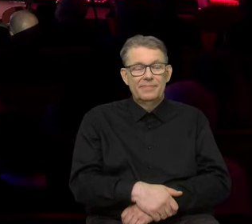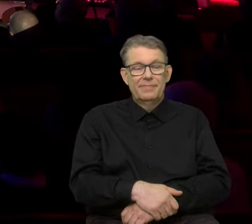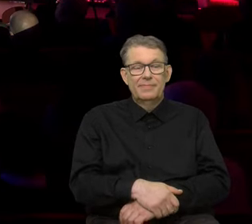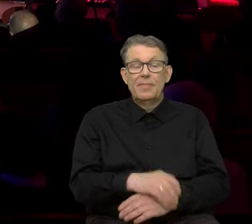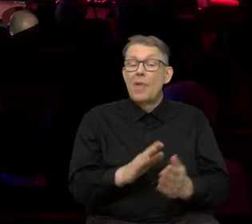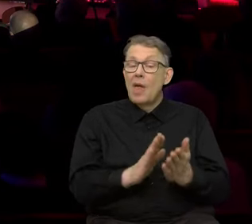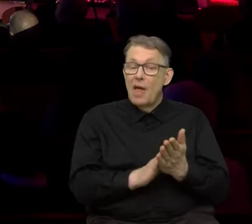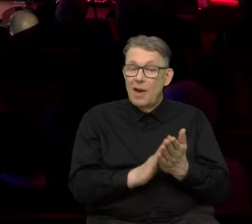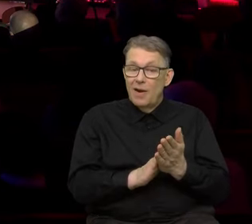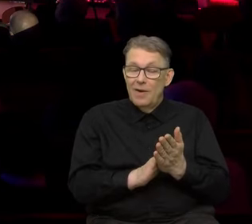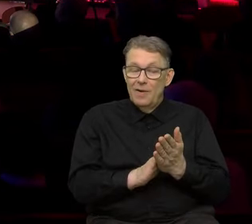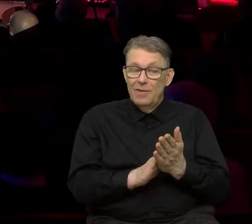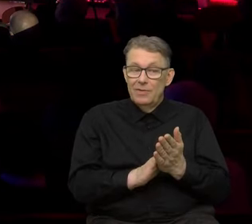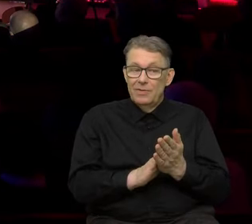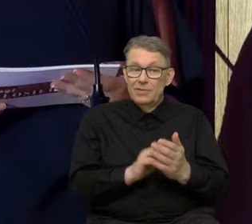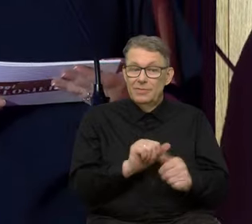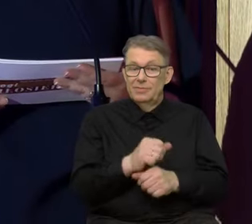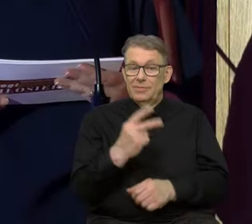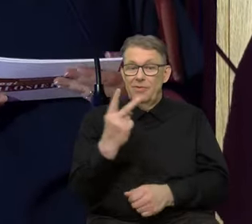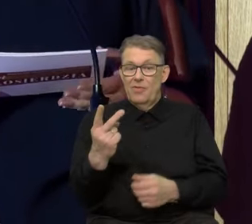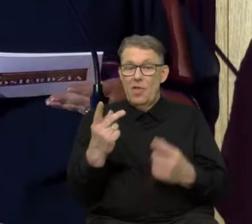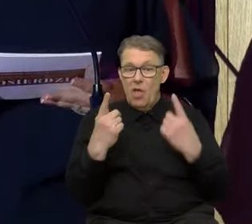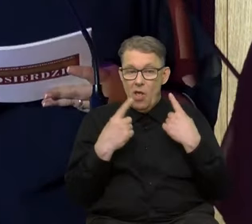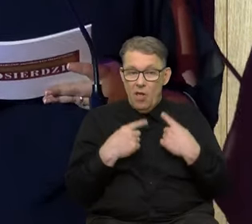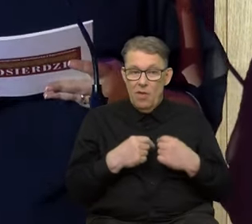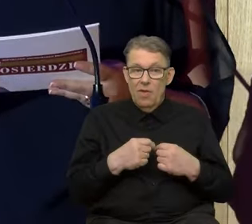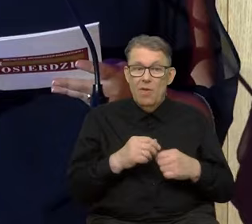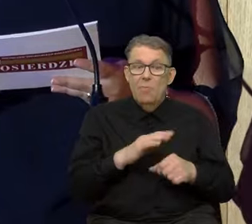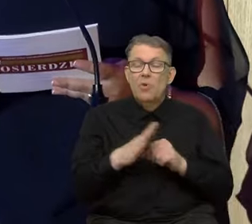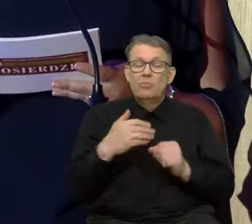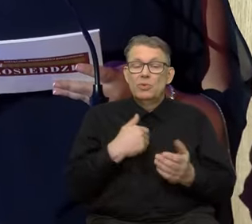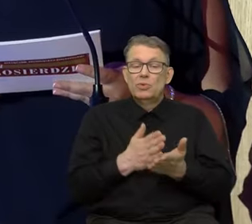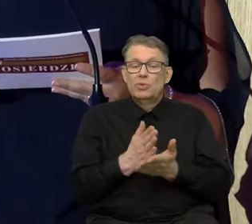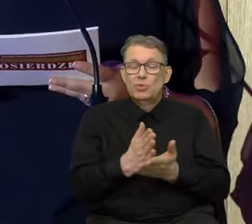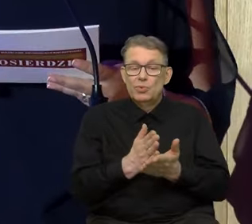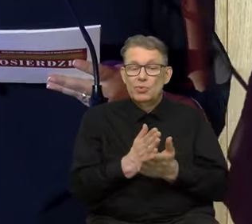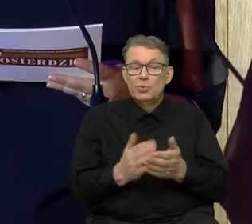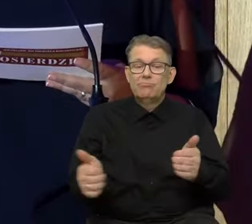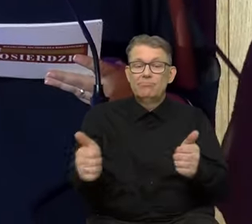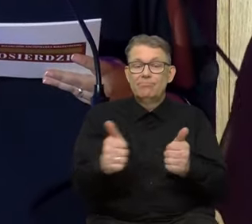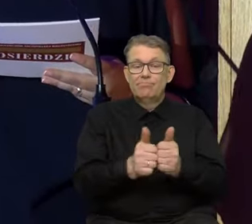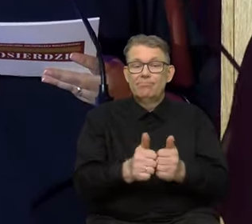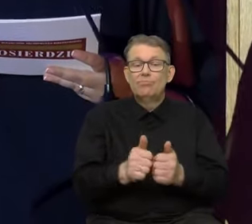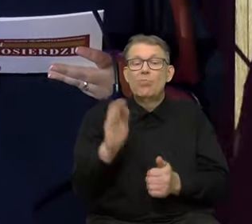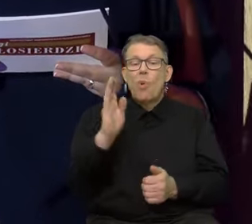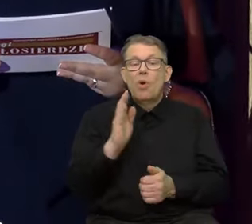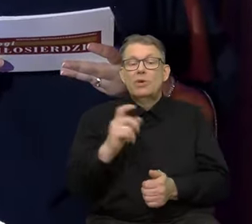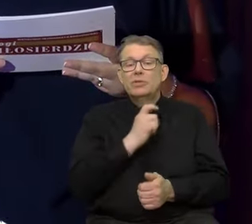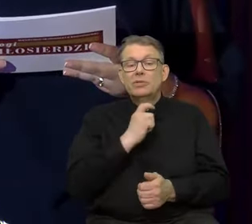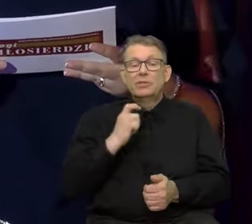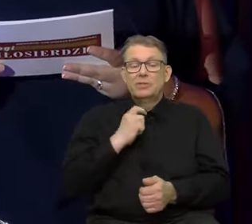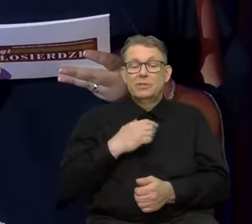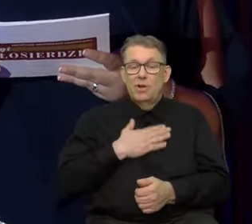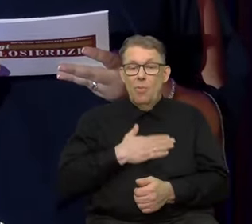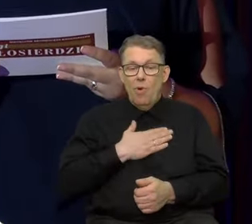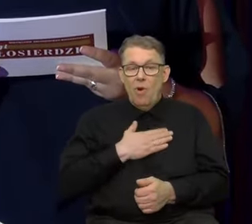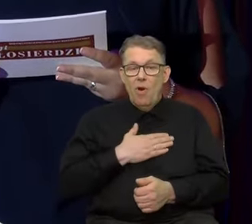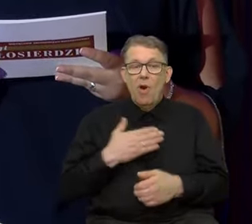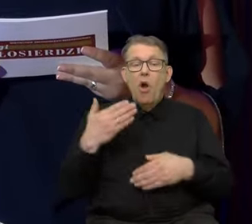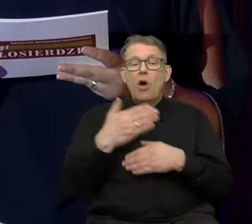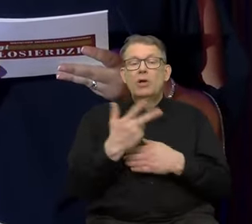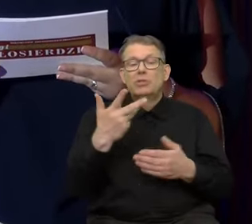Laureatki wyróżnienia, bo są dwie, pełniły posługę przy błogosławionym księdzu Michale w